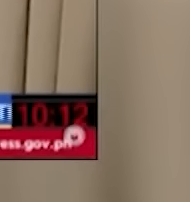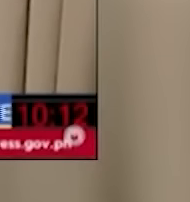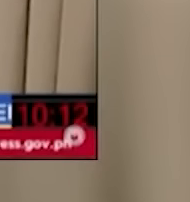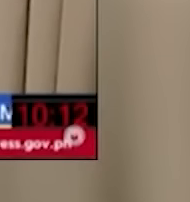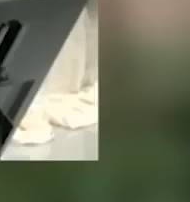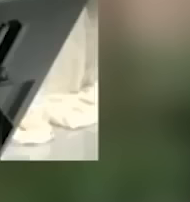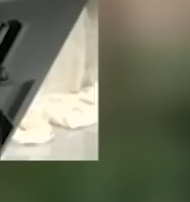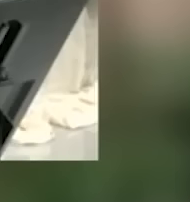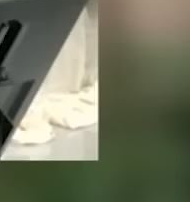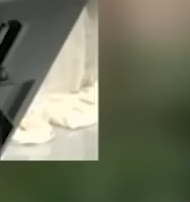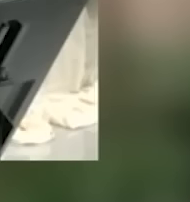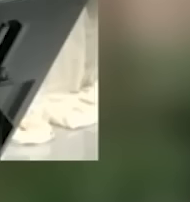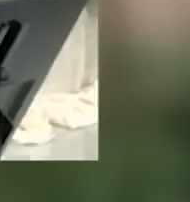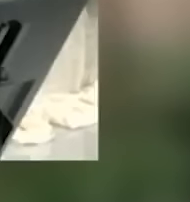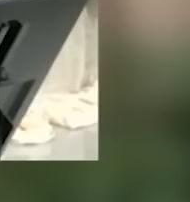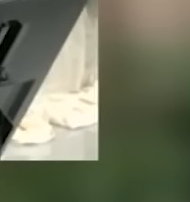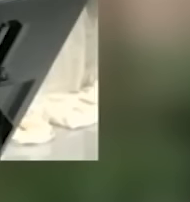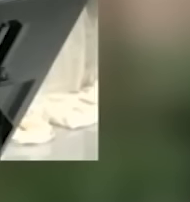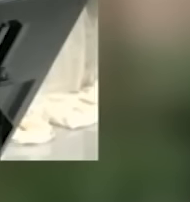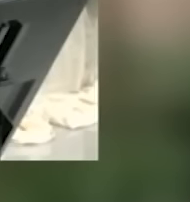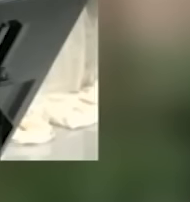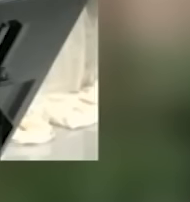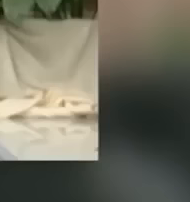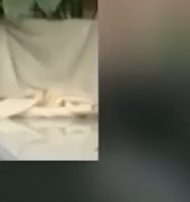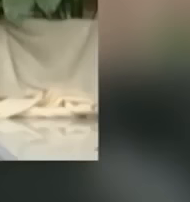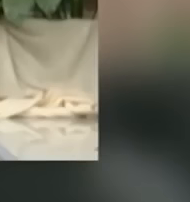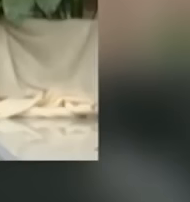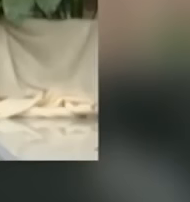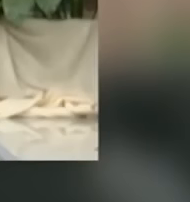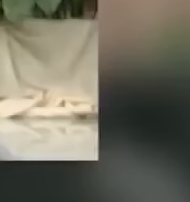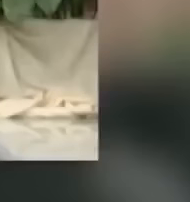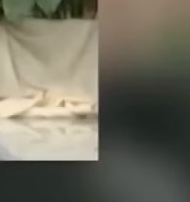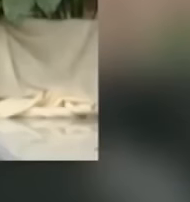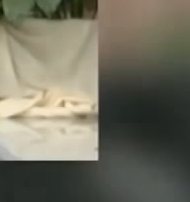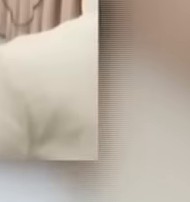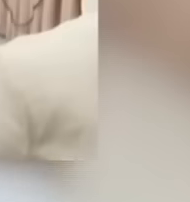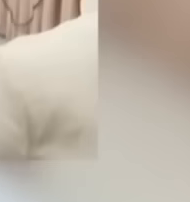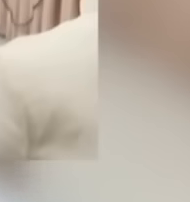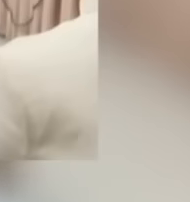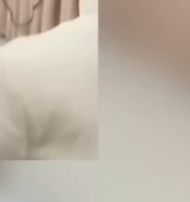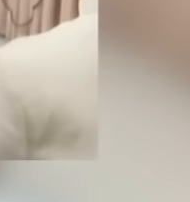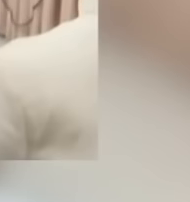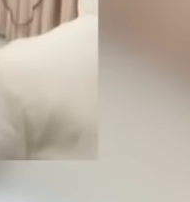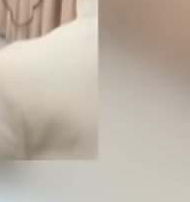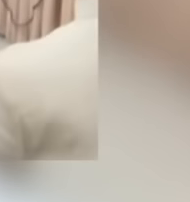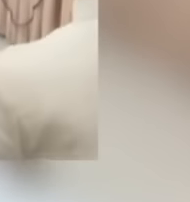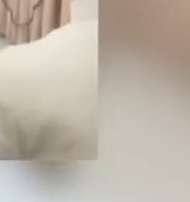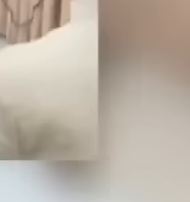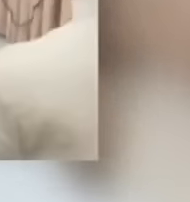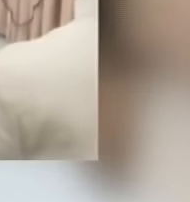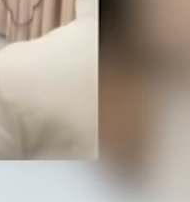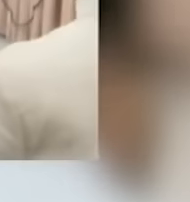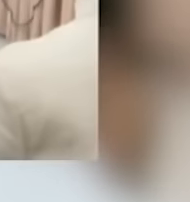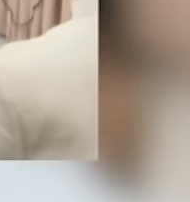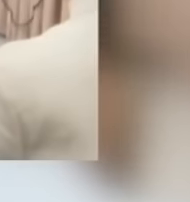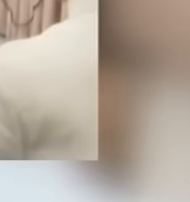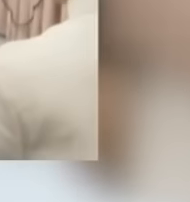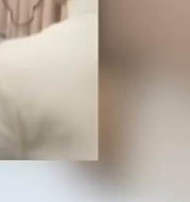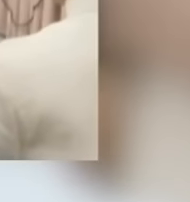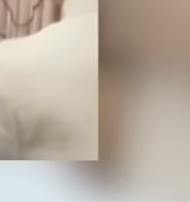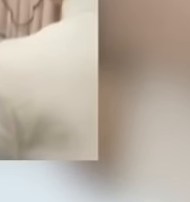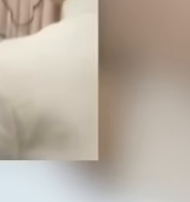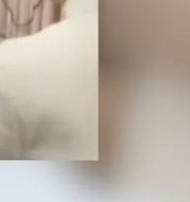pagpapagamot ni Mrs. Roque sa Singapore, sinabi ni Barbers na mga resulta lang sa diagnostic laboratory ang isinimutin niya at walang